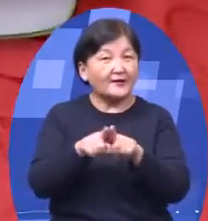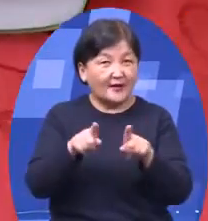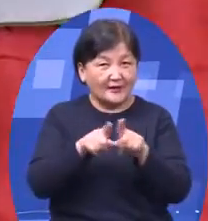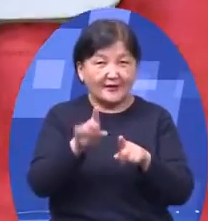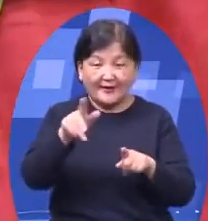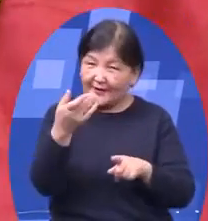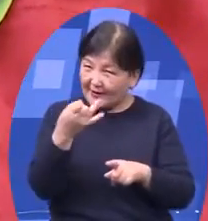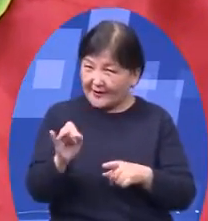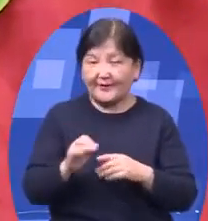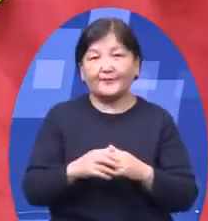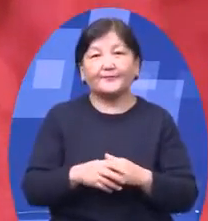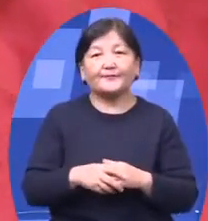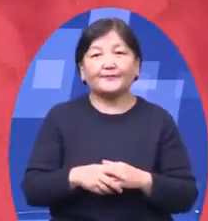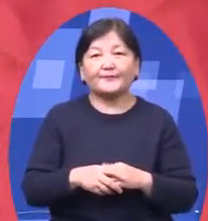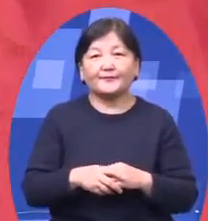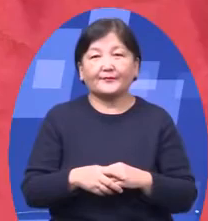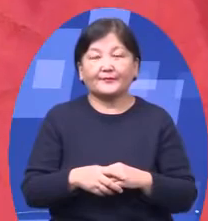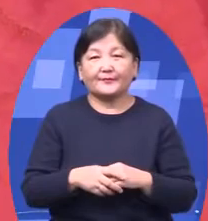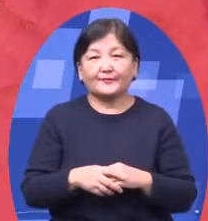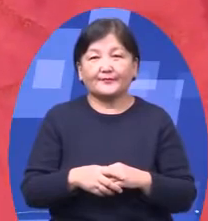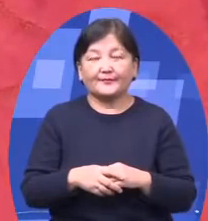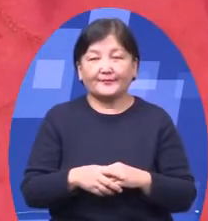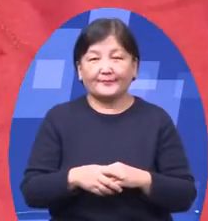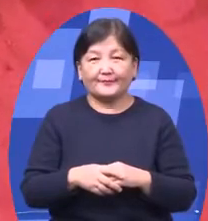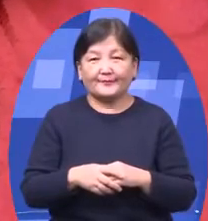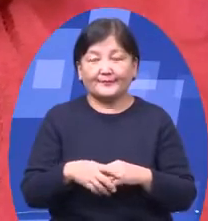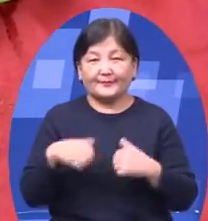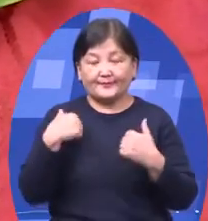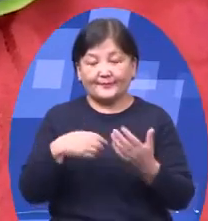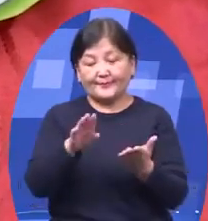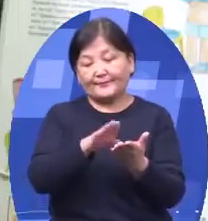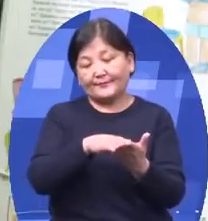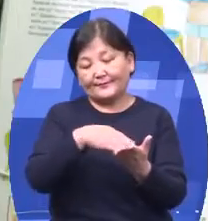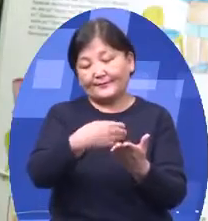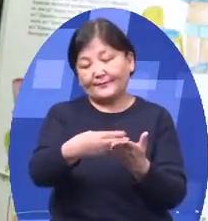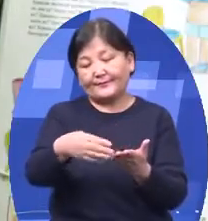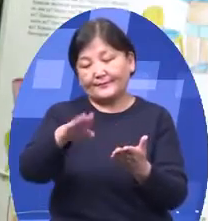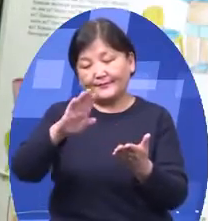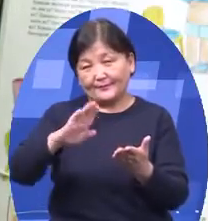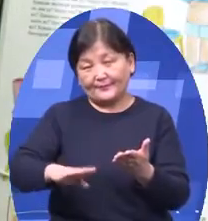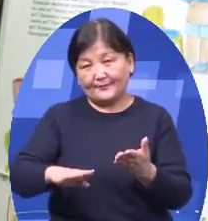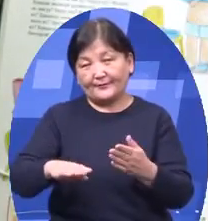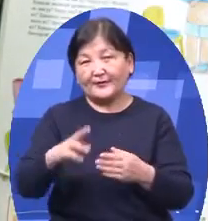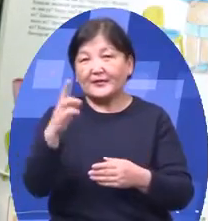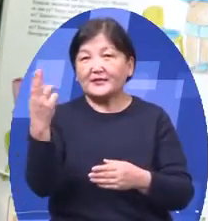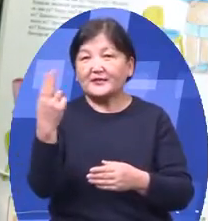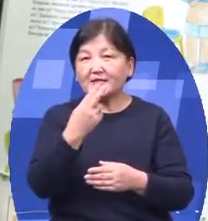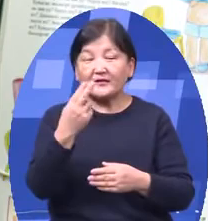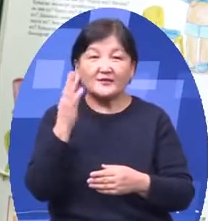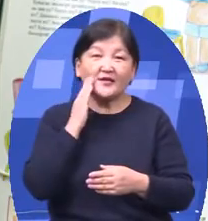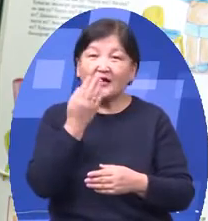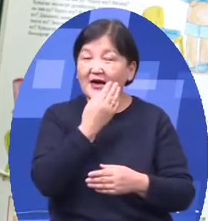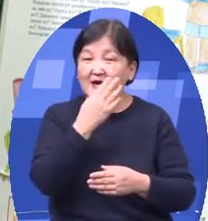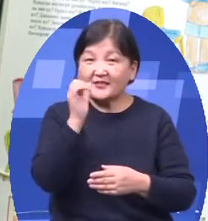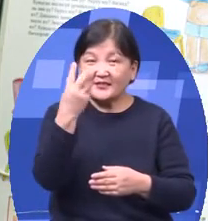нэ шүү. За, Яа, бүхэн цагаан